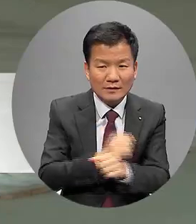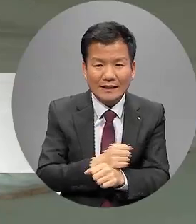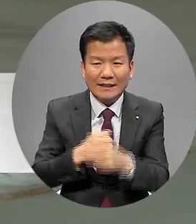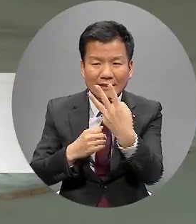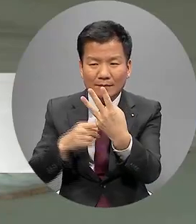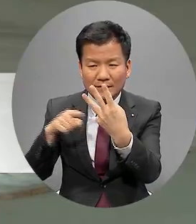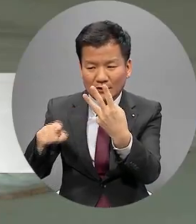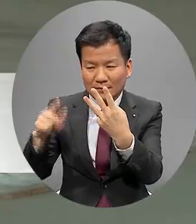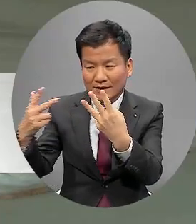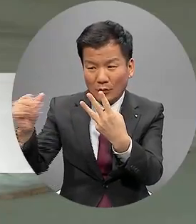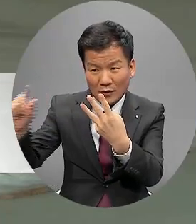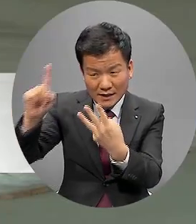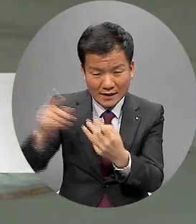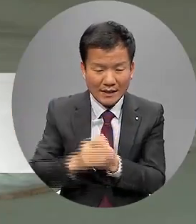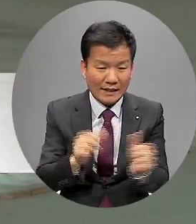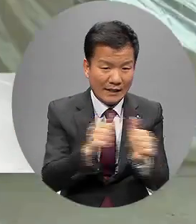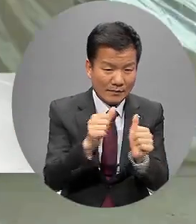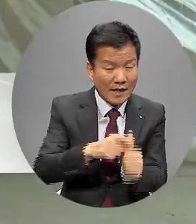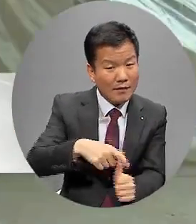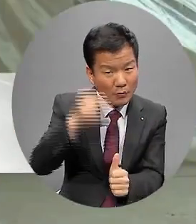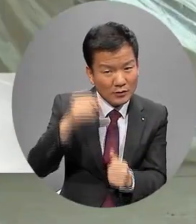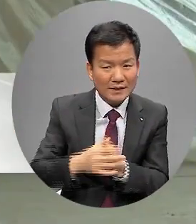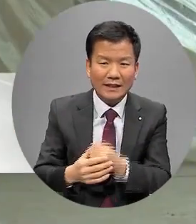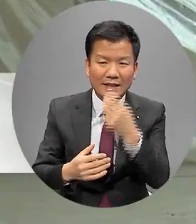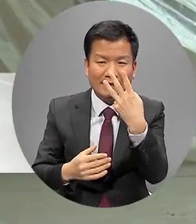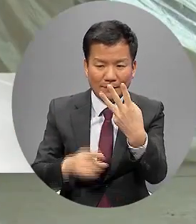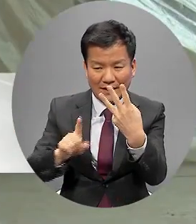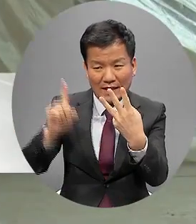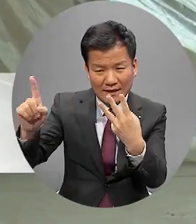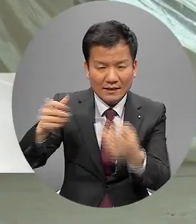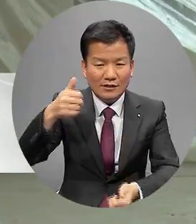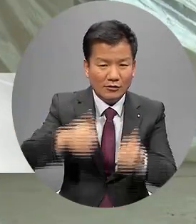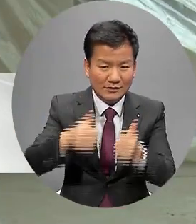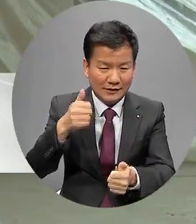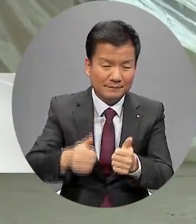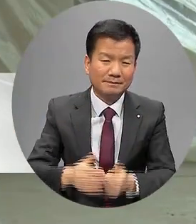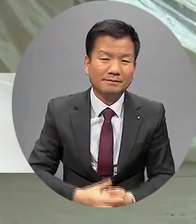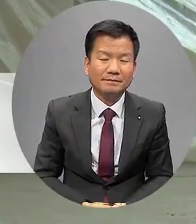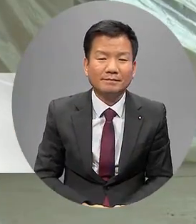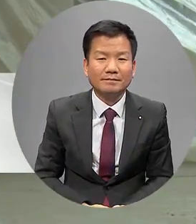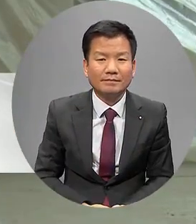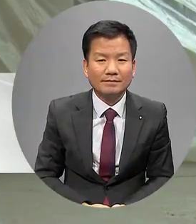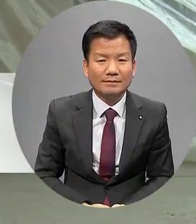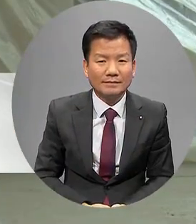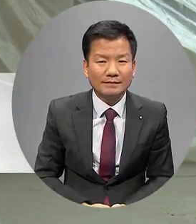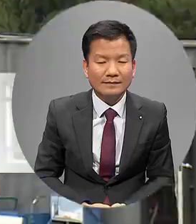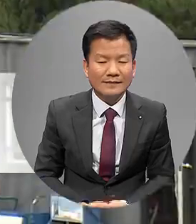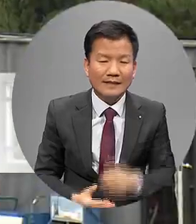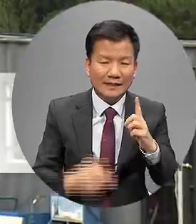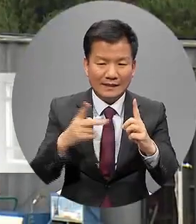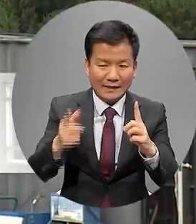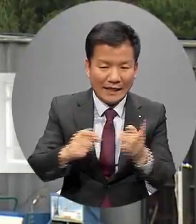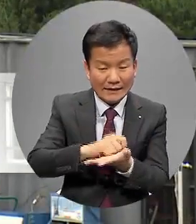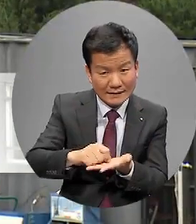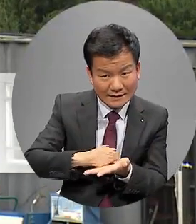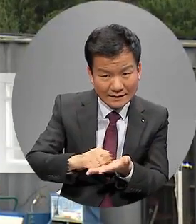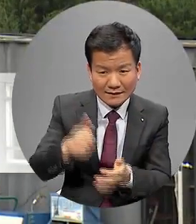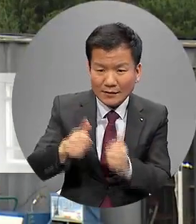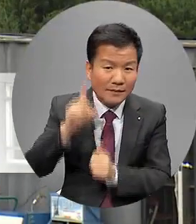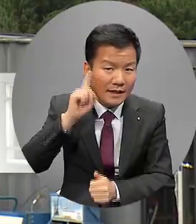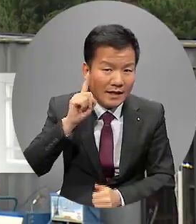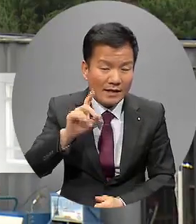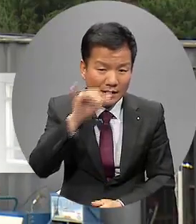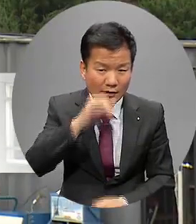3.75대 1 남학생 모집은 3대 1의 경쟁률을 보였습니다 1단계 글쓰기 전형이 내일